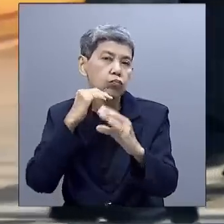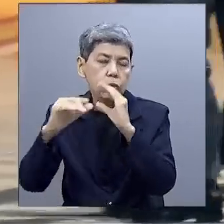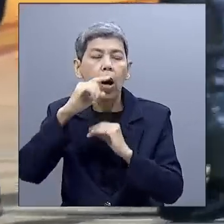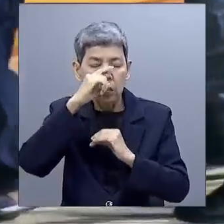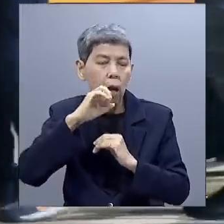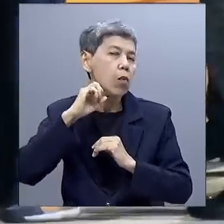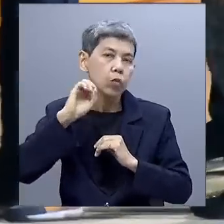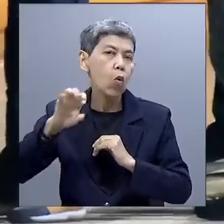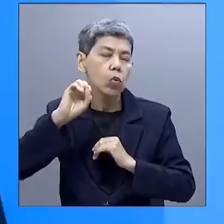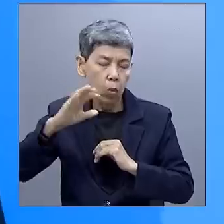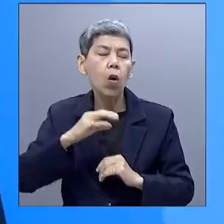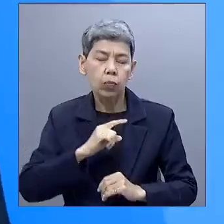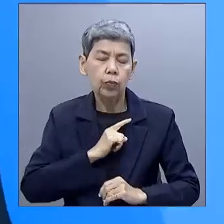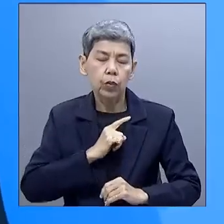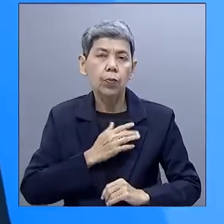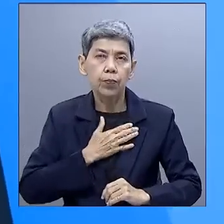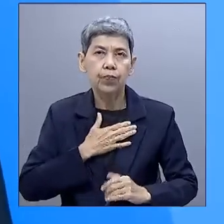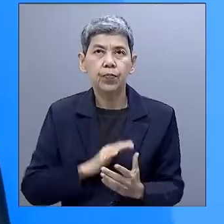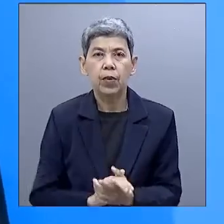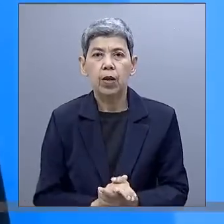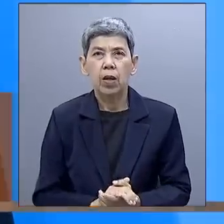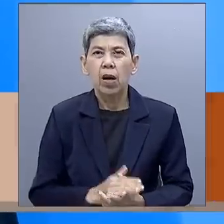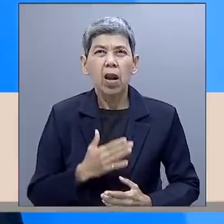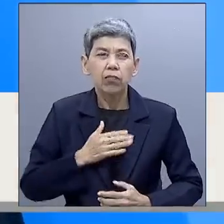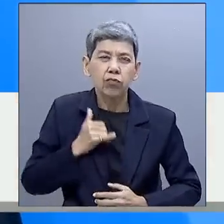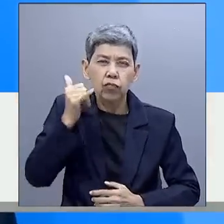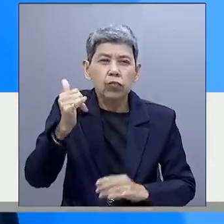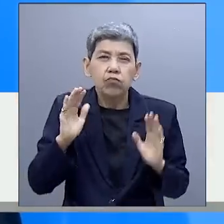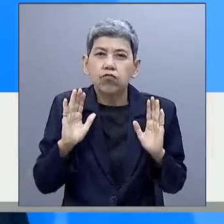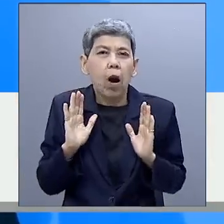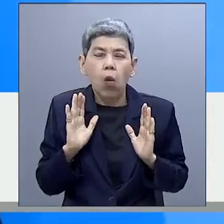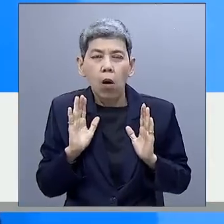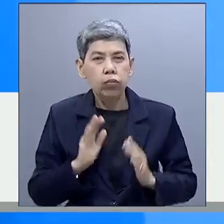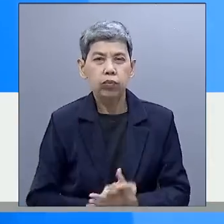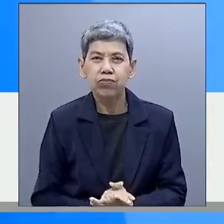ค่ะรู้สึกว่าหนูไม่ไปแล้วค่ะ